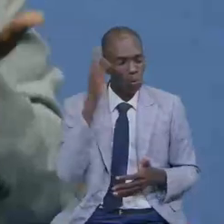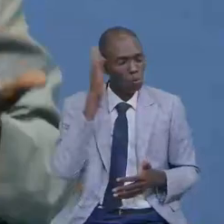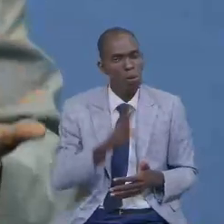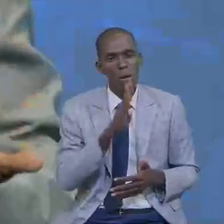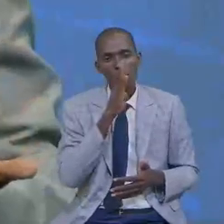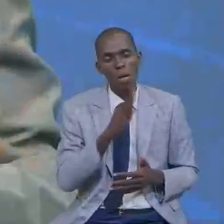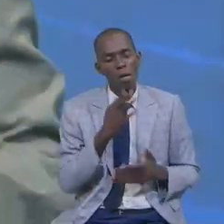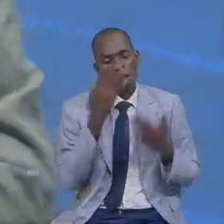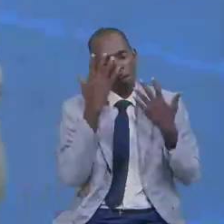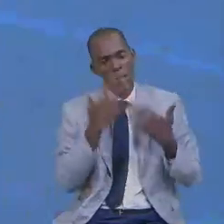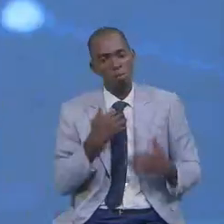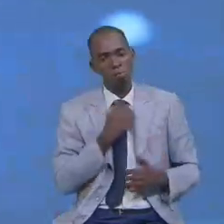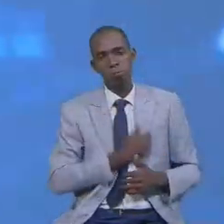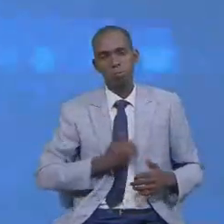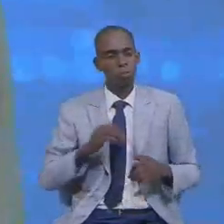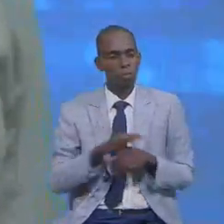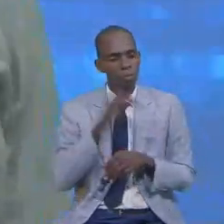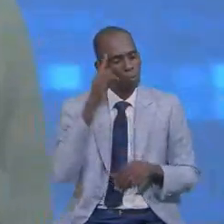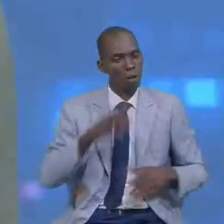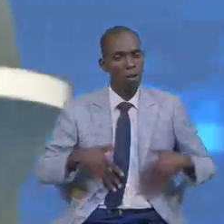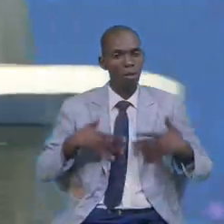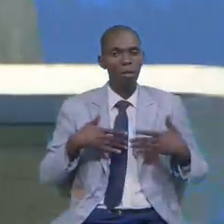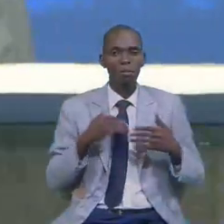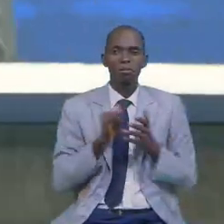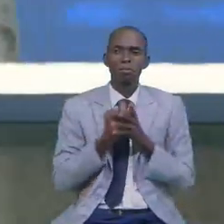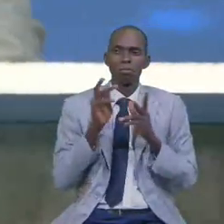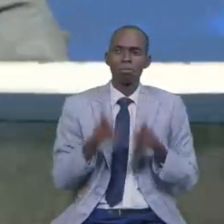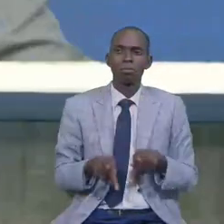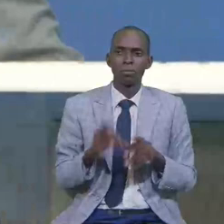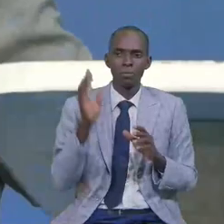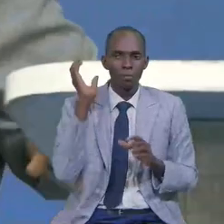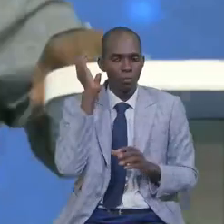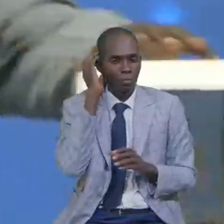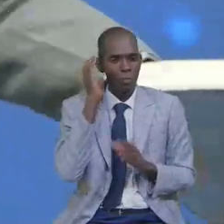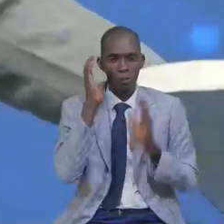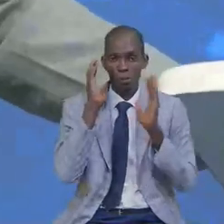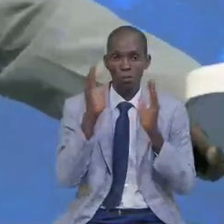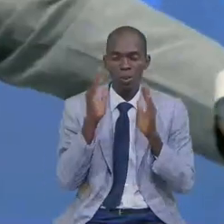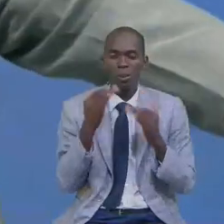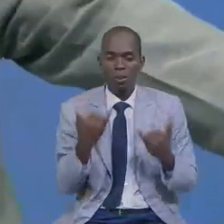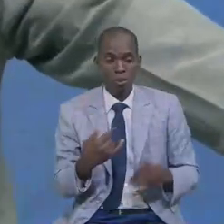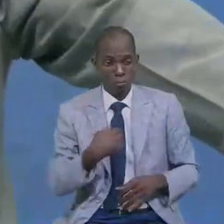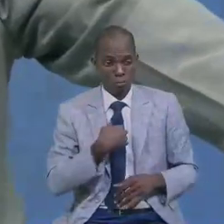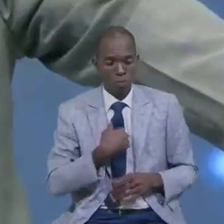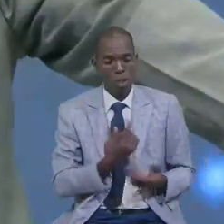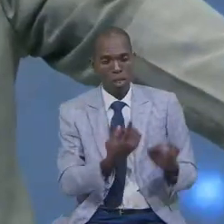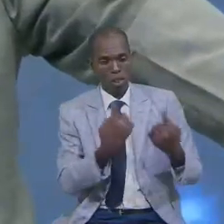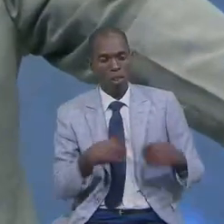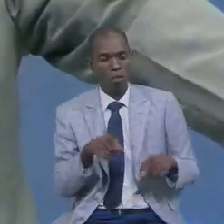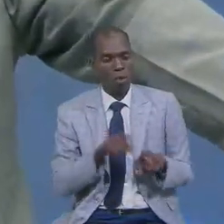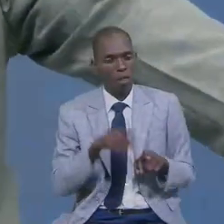Il est tout oui. Et il dit, je suis venu comme médiateur pour te